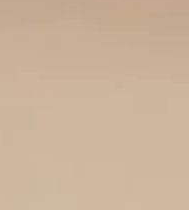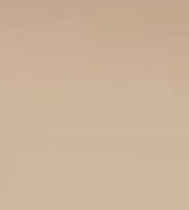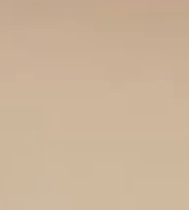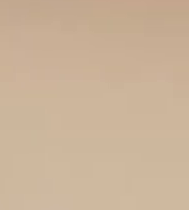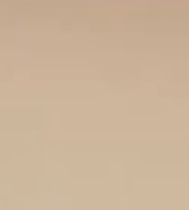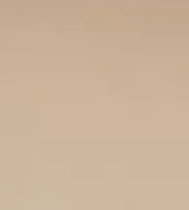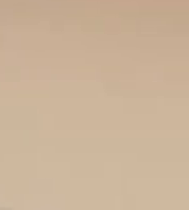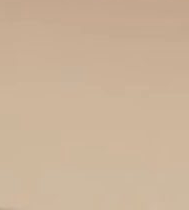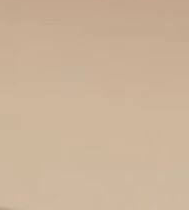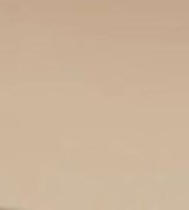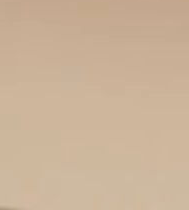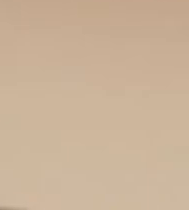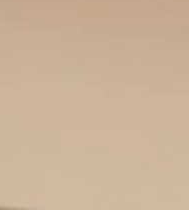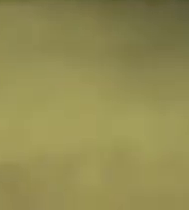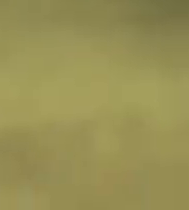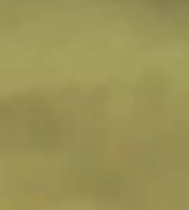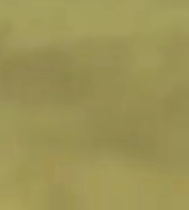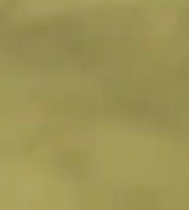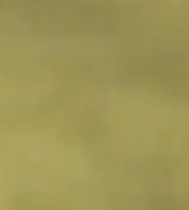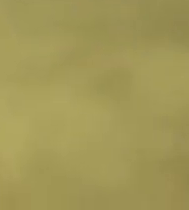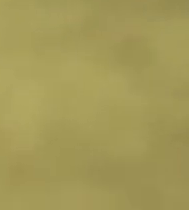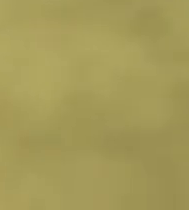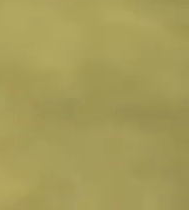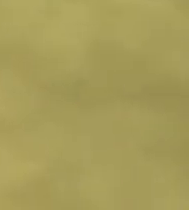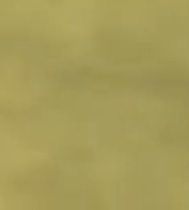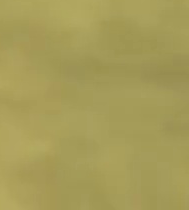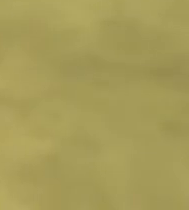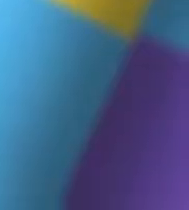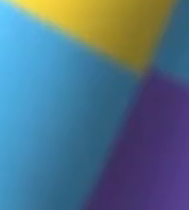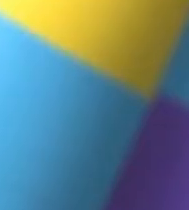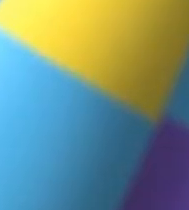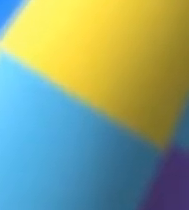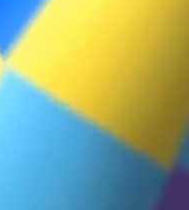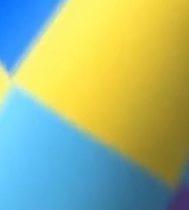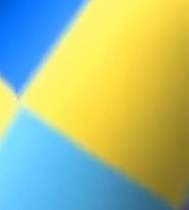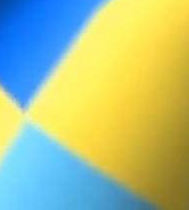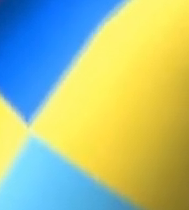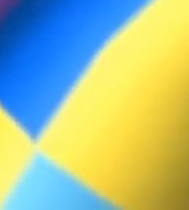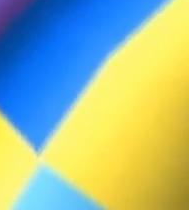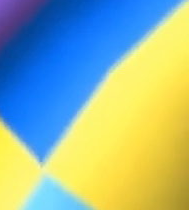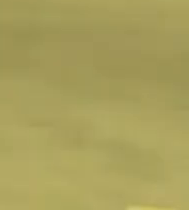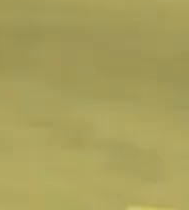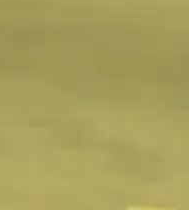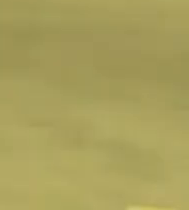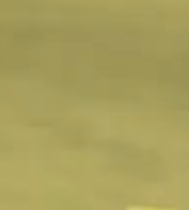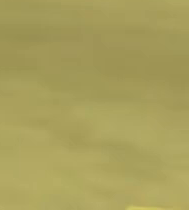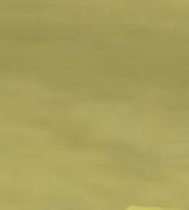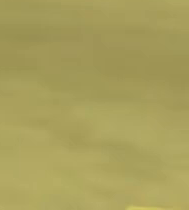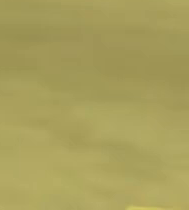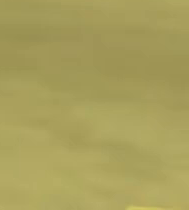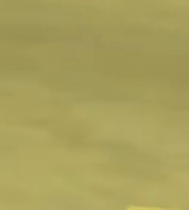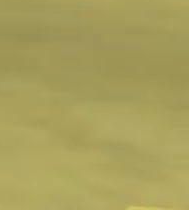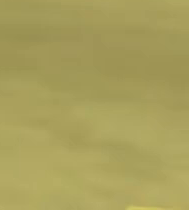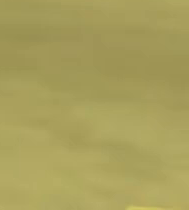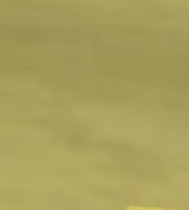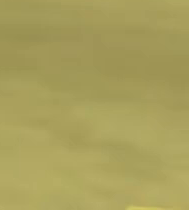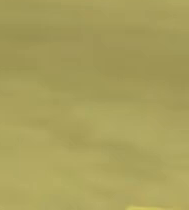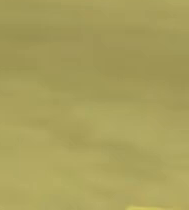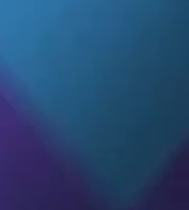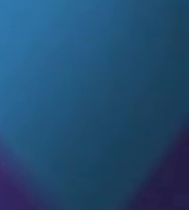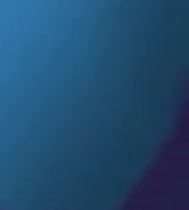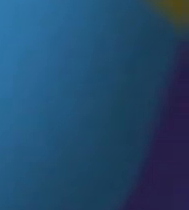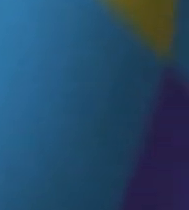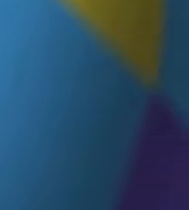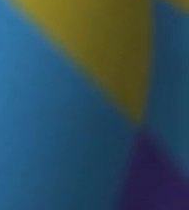აბა, ვის უნდა დახმარება? მაშველები დიდი საჰაერო ბურთის აწყობას იწყებენ. ნახეთ რა ლამაზი ფერები